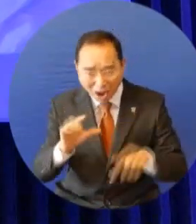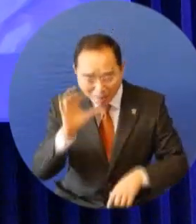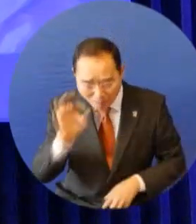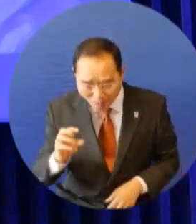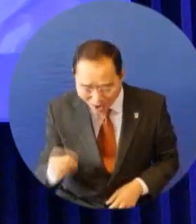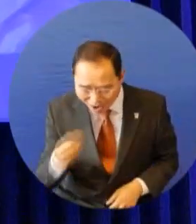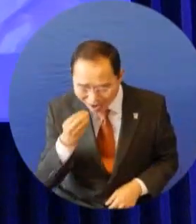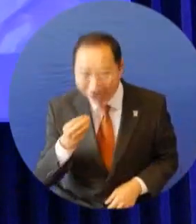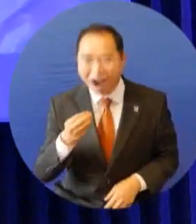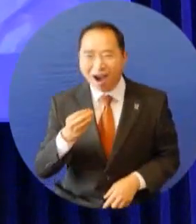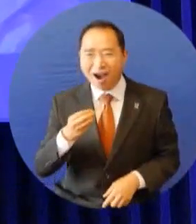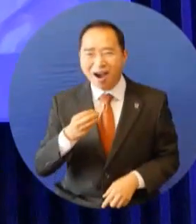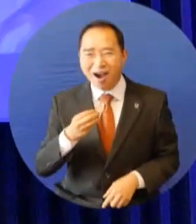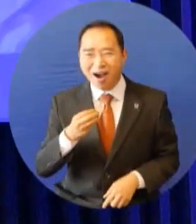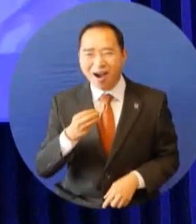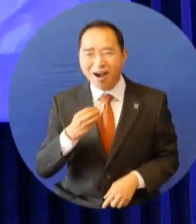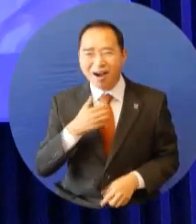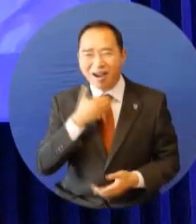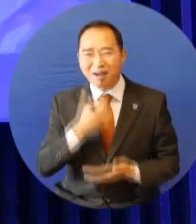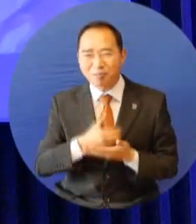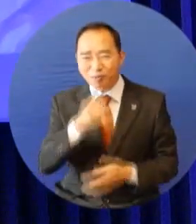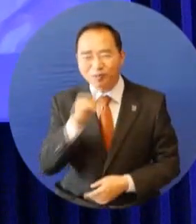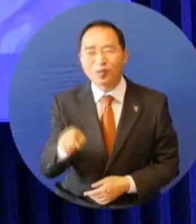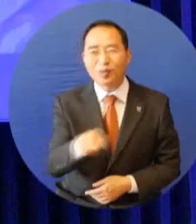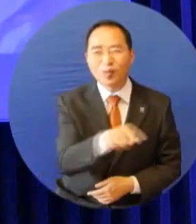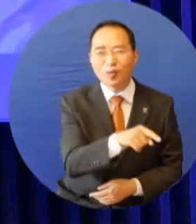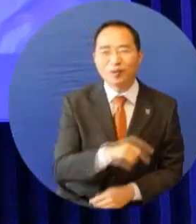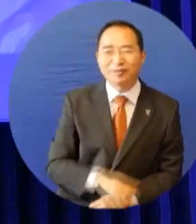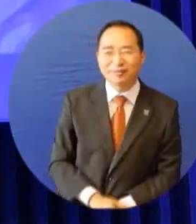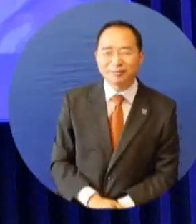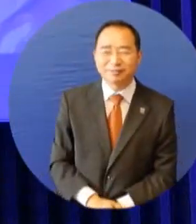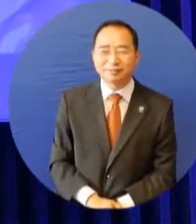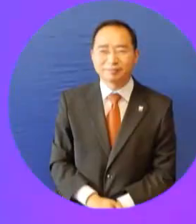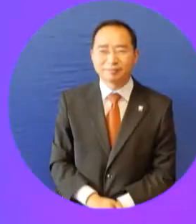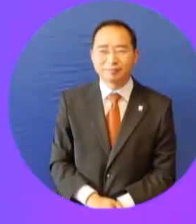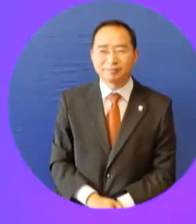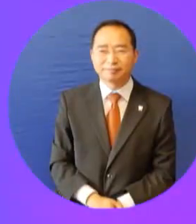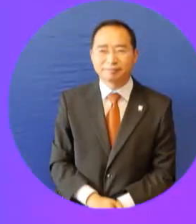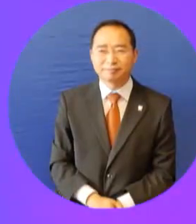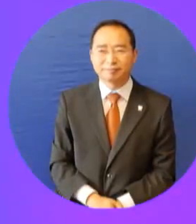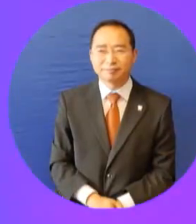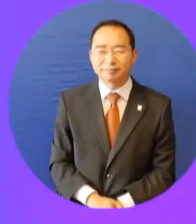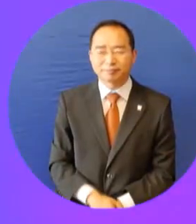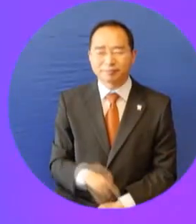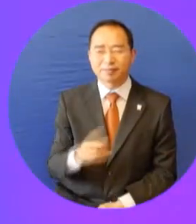모양으로 막 다 이야기. 뜯어 먹어보면 거기에 그것도 감동이 있어요, 풀은.